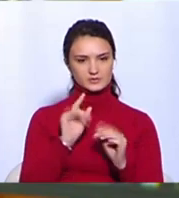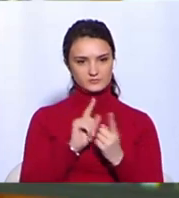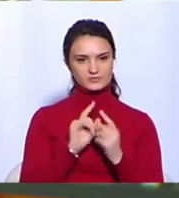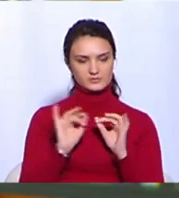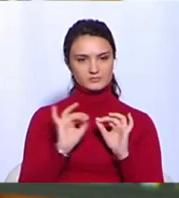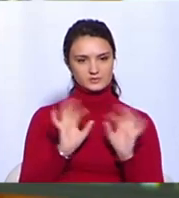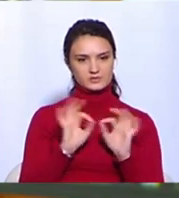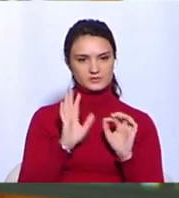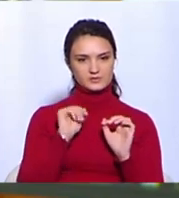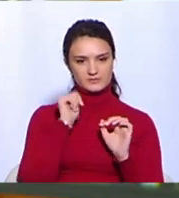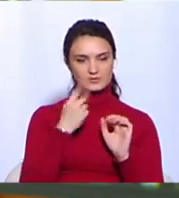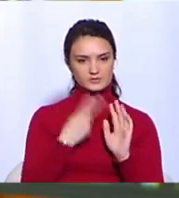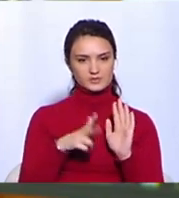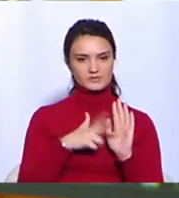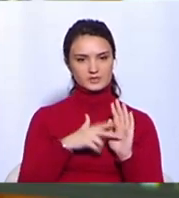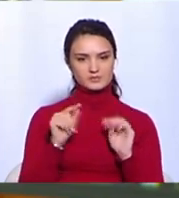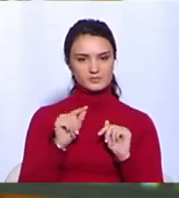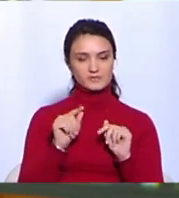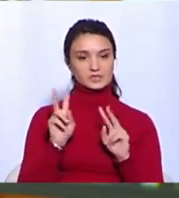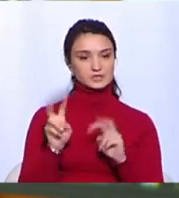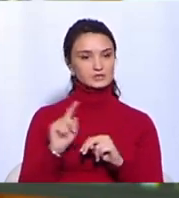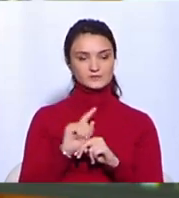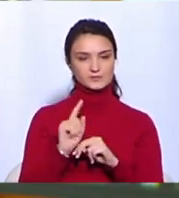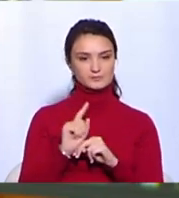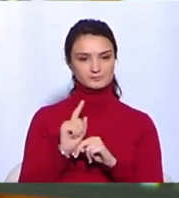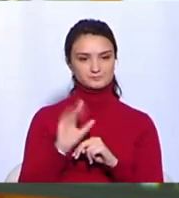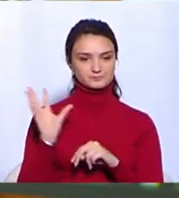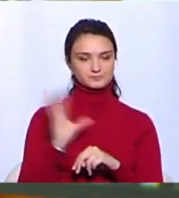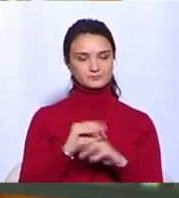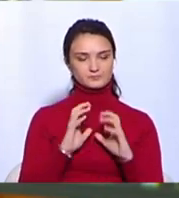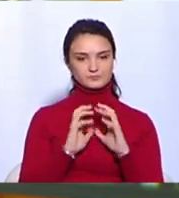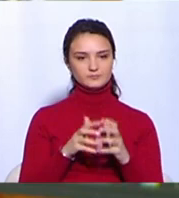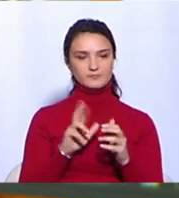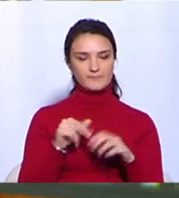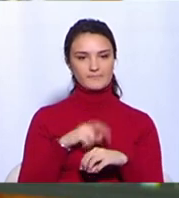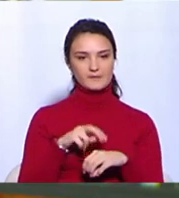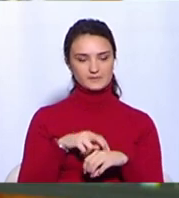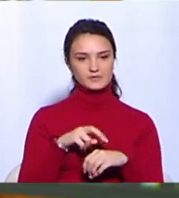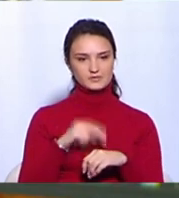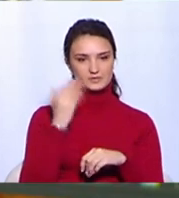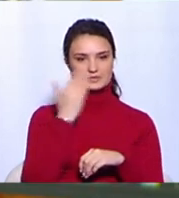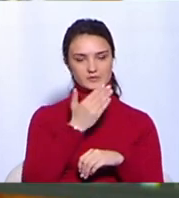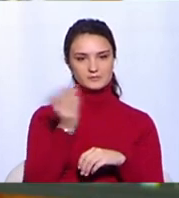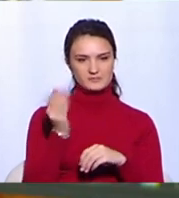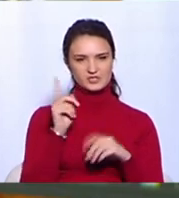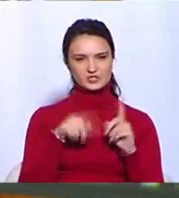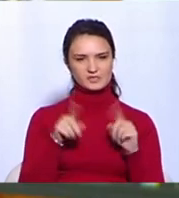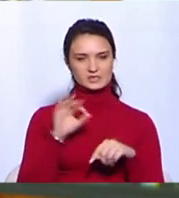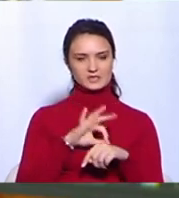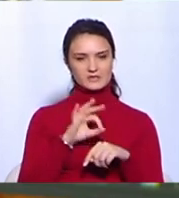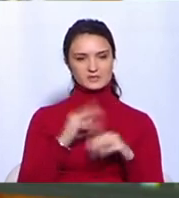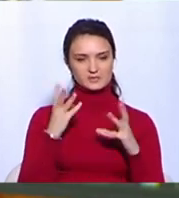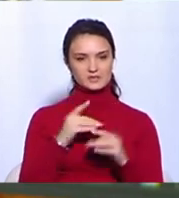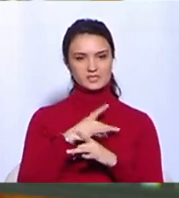და შეგახსენებთ ხვალ 28 თებერვალია, რაც იმას ნიშნავს, რომ მთელი მსოფლიო და სამედიცინო საზოგადოება იშვიათი დაავადებების